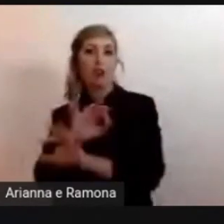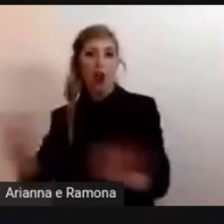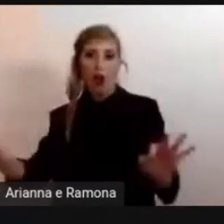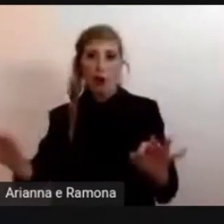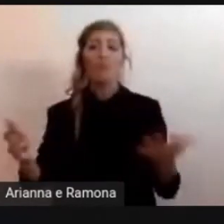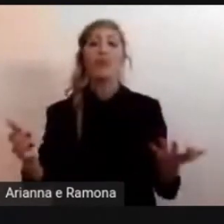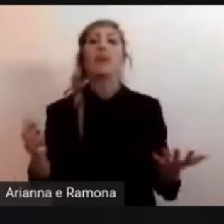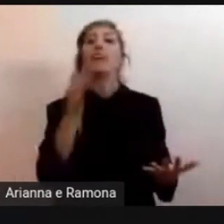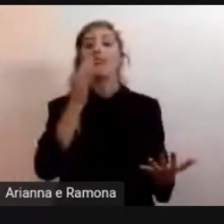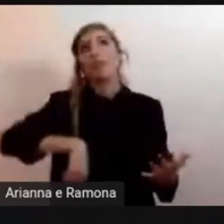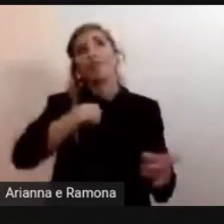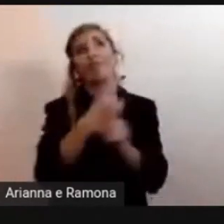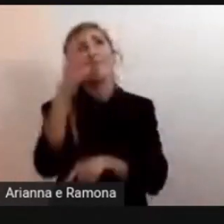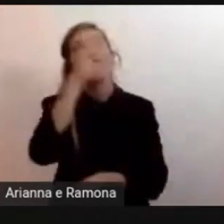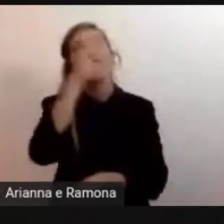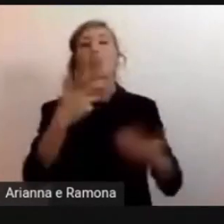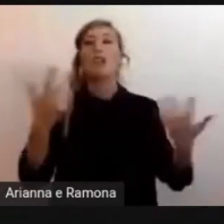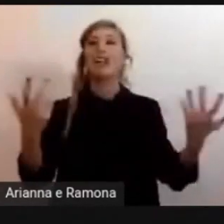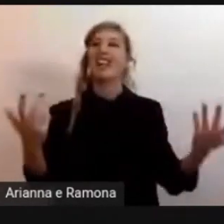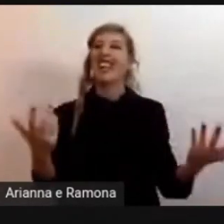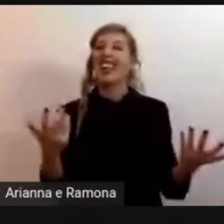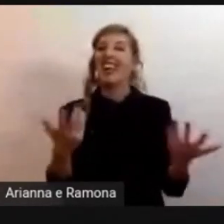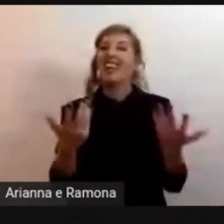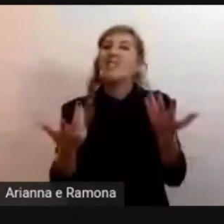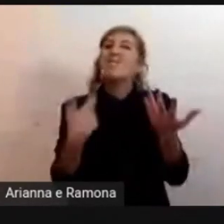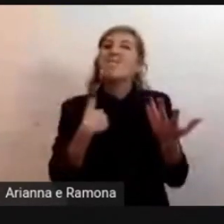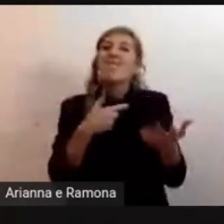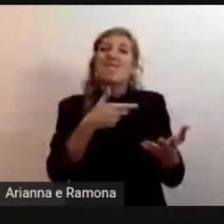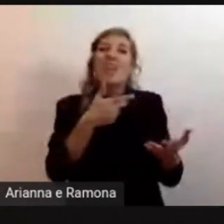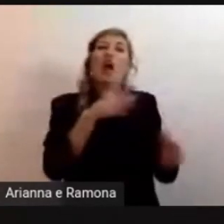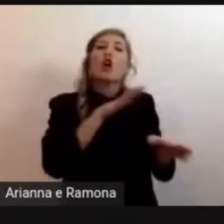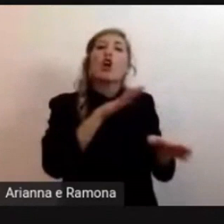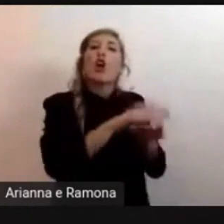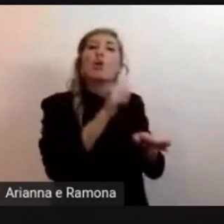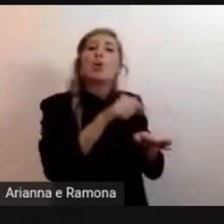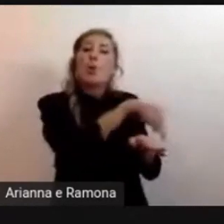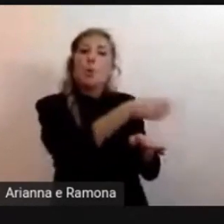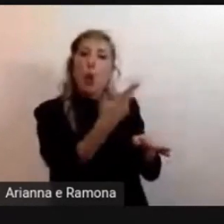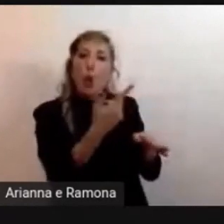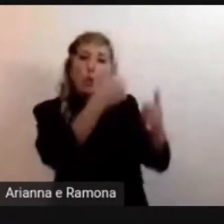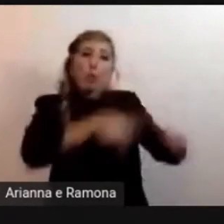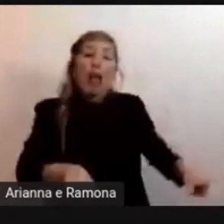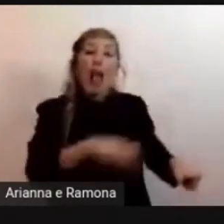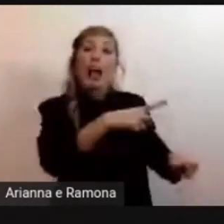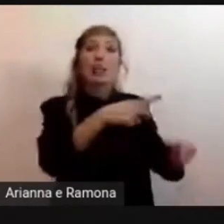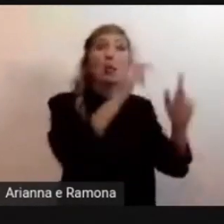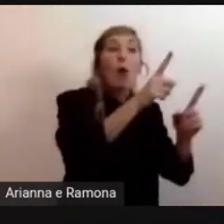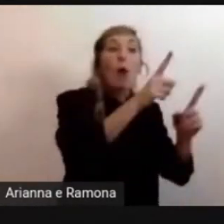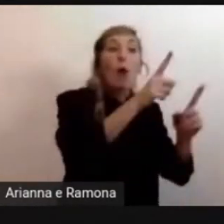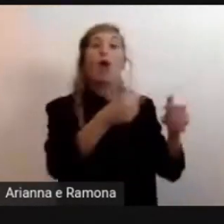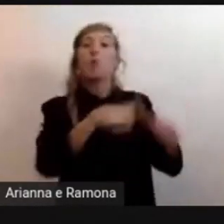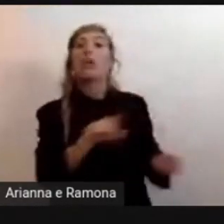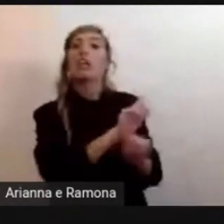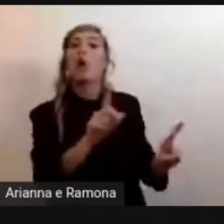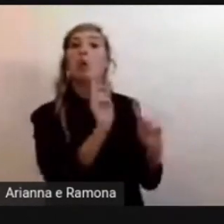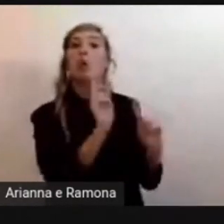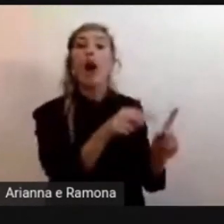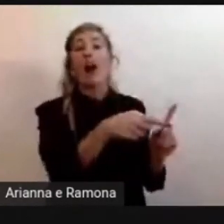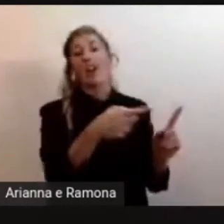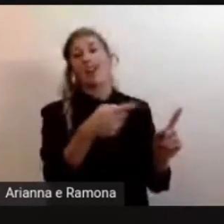capire quali sono i consumi essenziali per noi porterebbero pratica